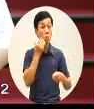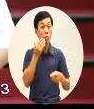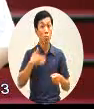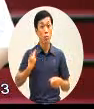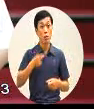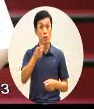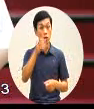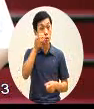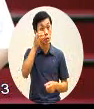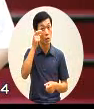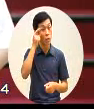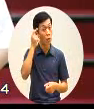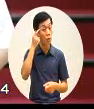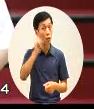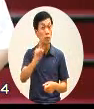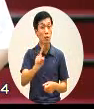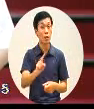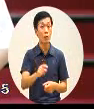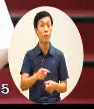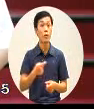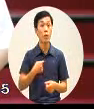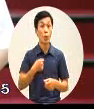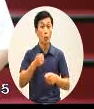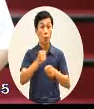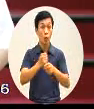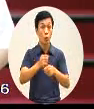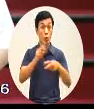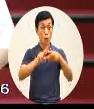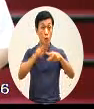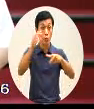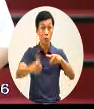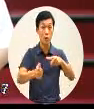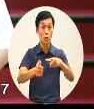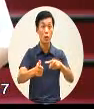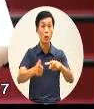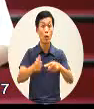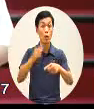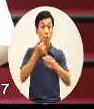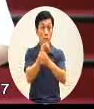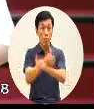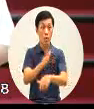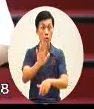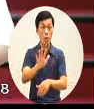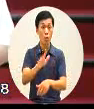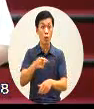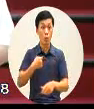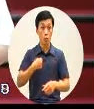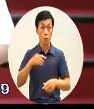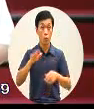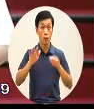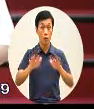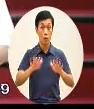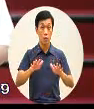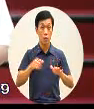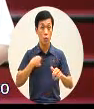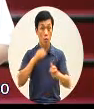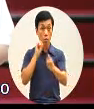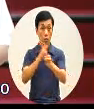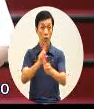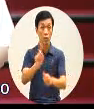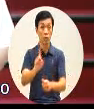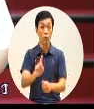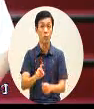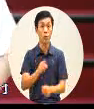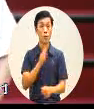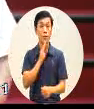做过电子公司的上市公司的董事，我真清楚。但是就讲我今仔日要甲你讲的吼，